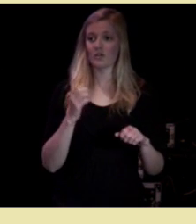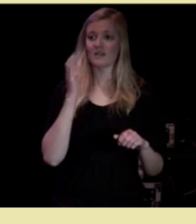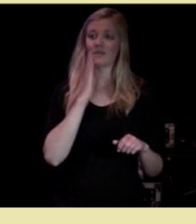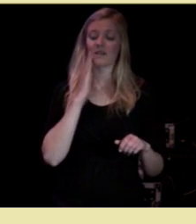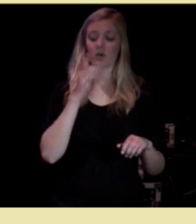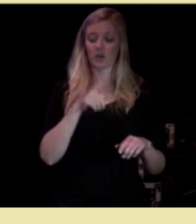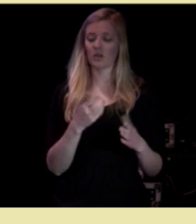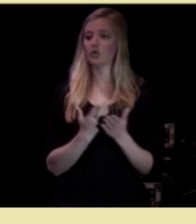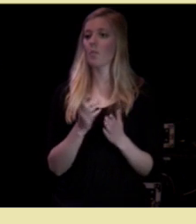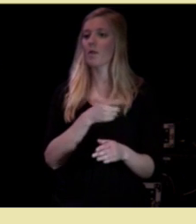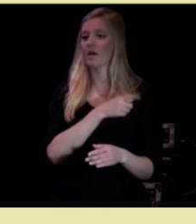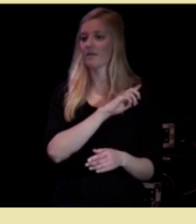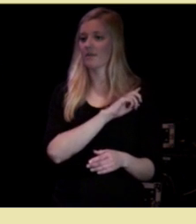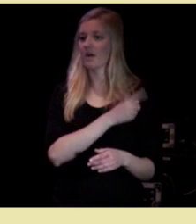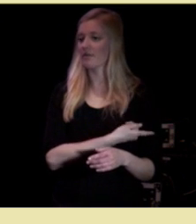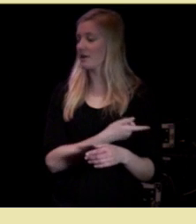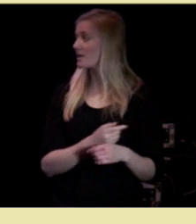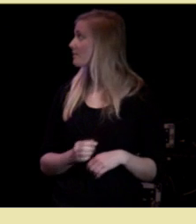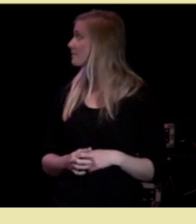Larvik.